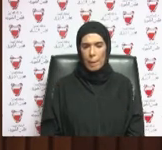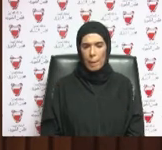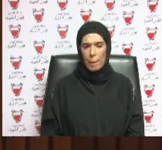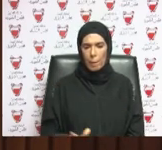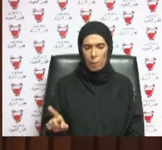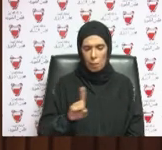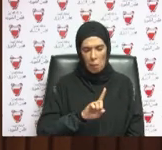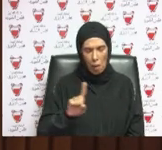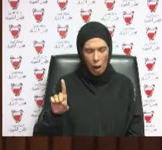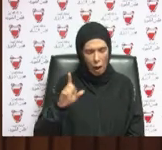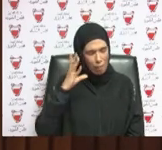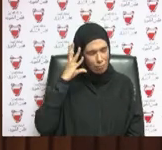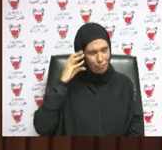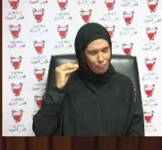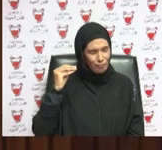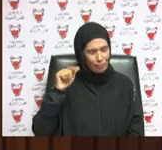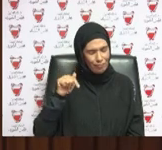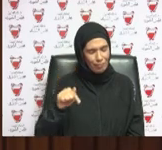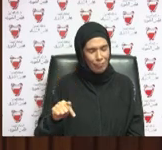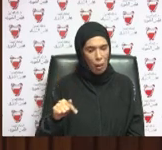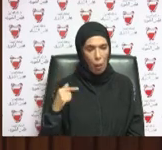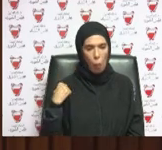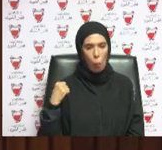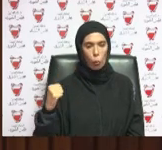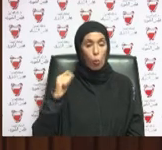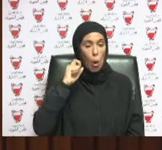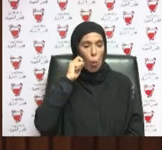تنسى لأنها مواقف البطولة والرجولة